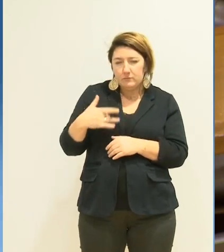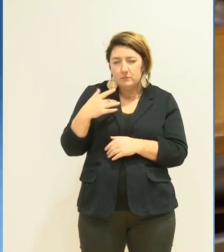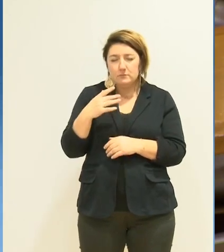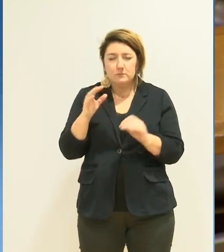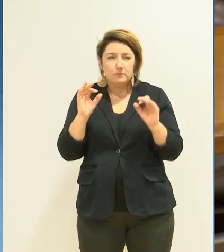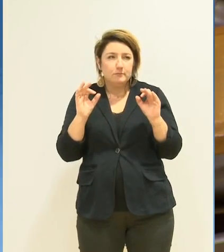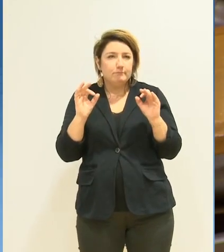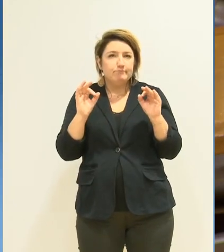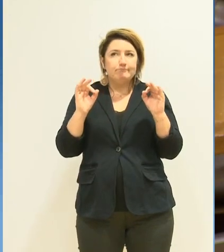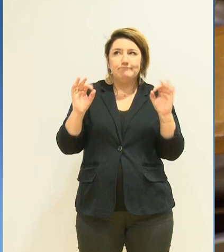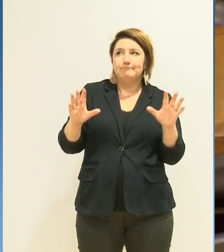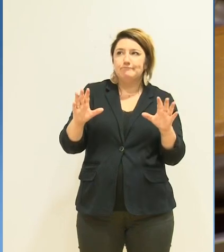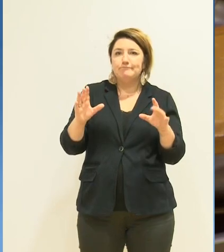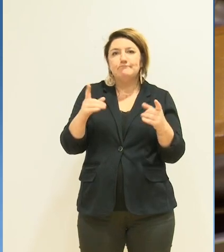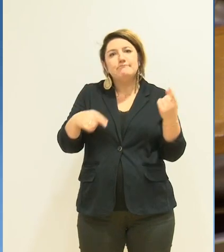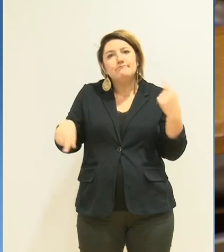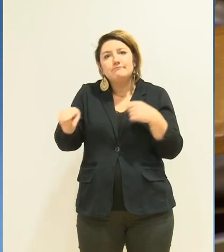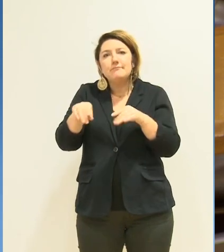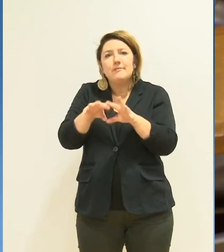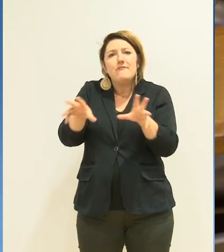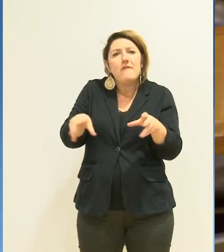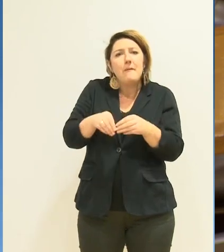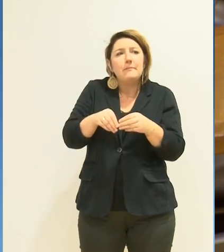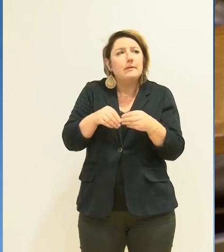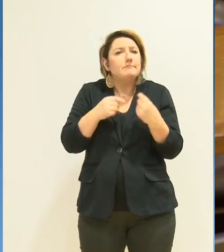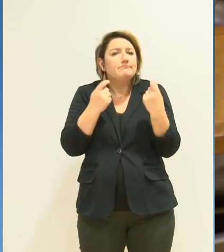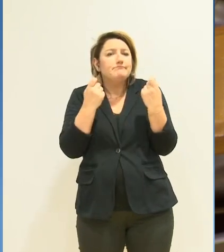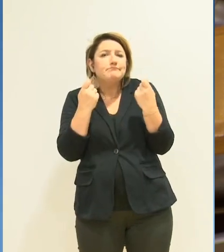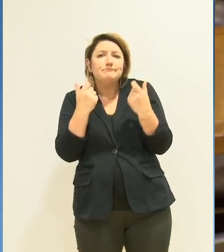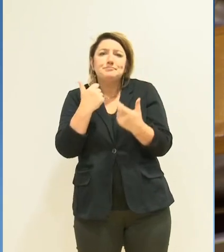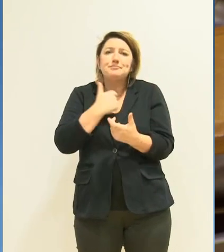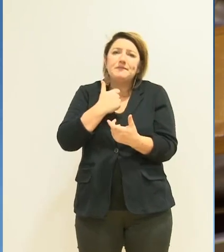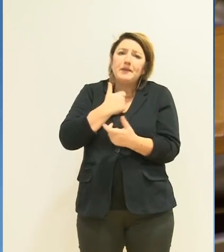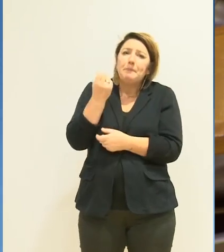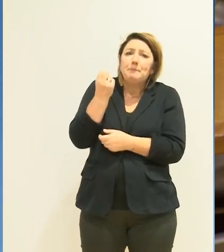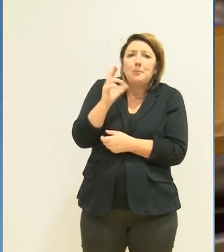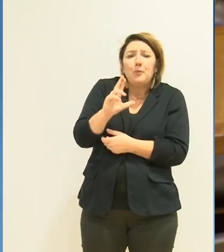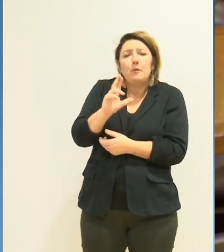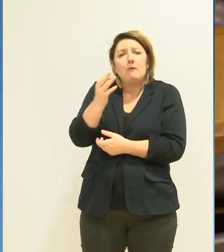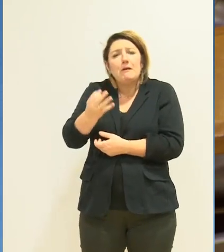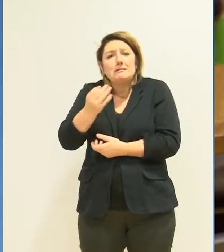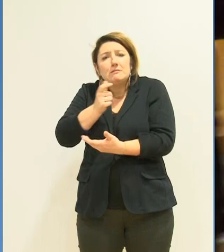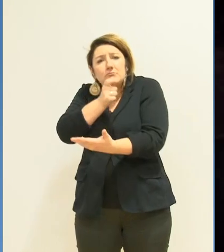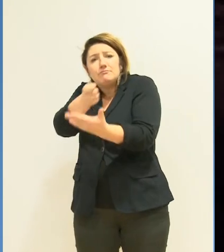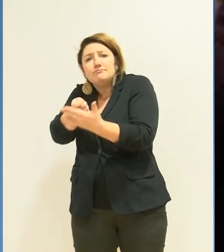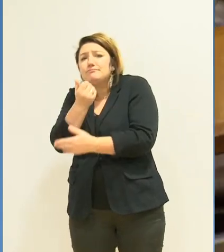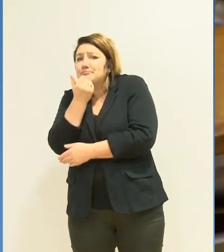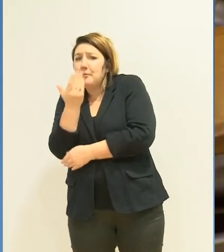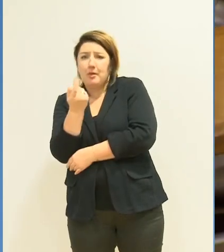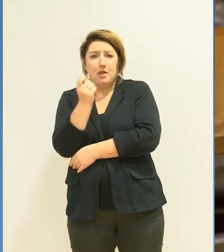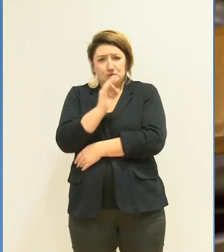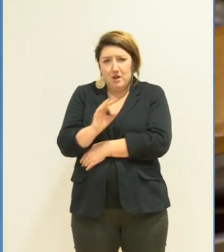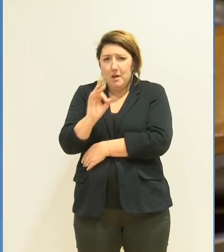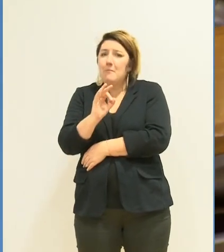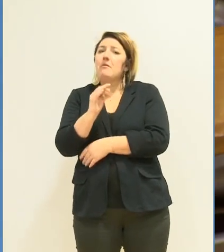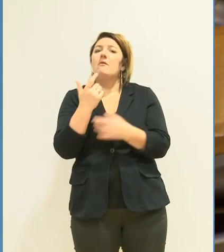un certain nombre de ménages qui n'ont pas les moyens d'acquérir dans le privé classique et que nous souhaitons bien entendu le